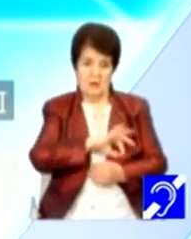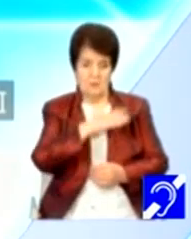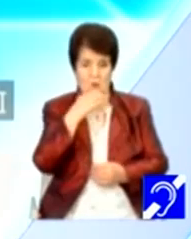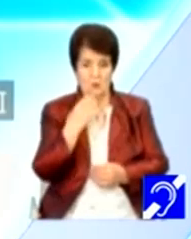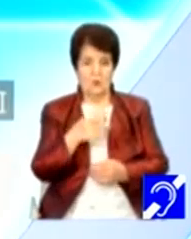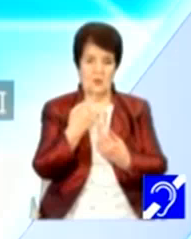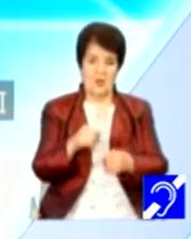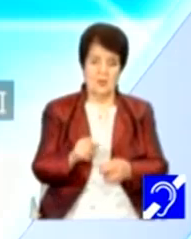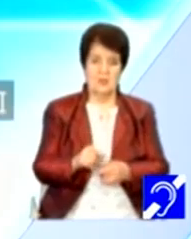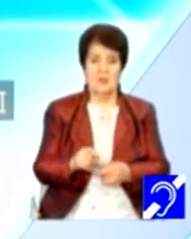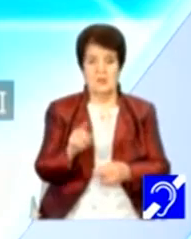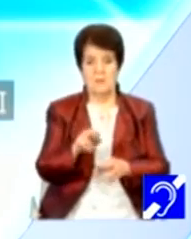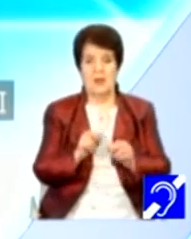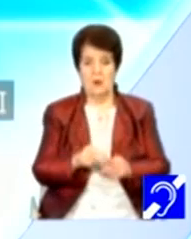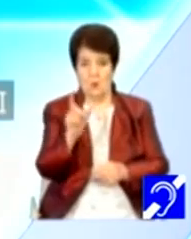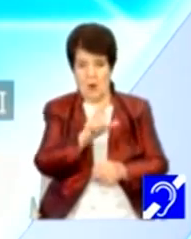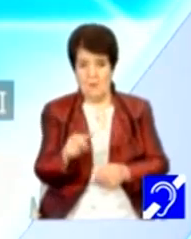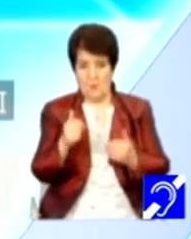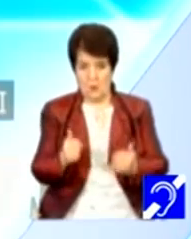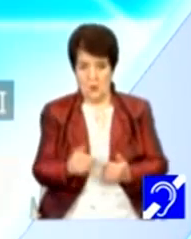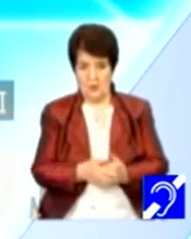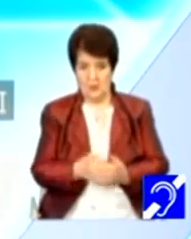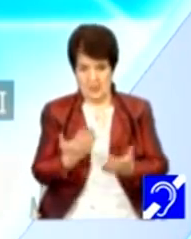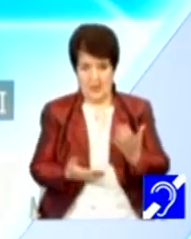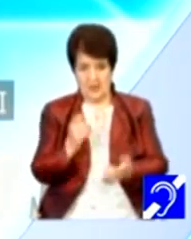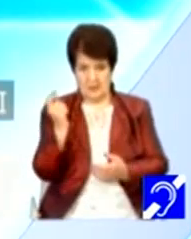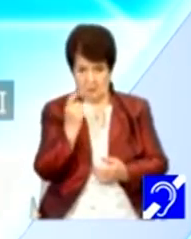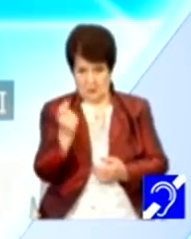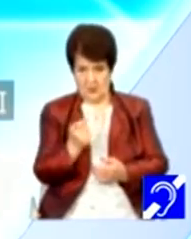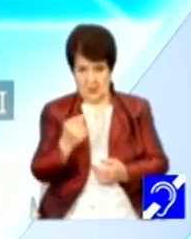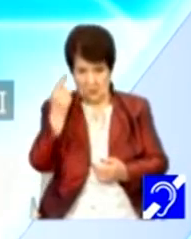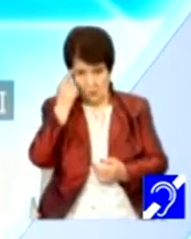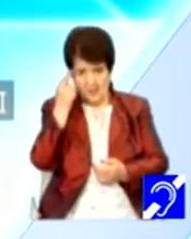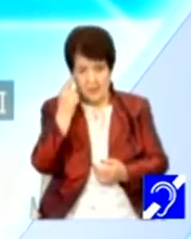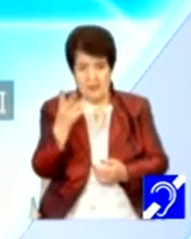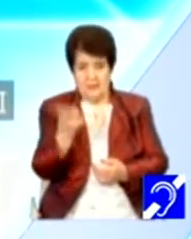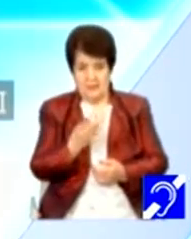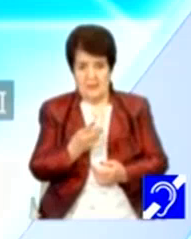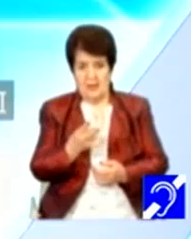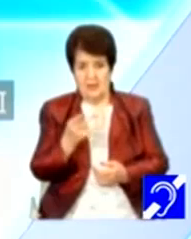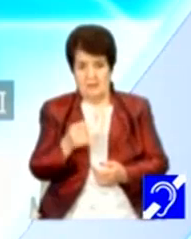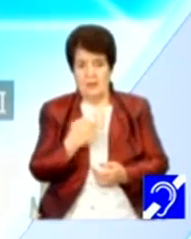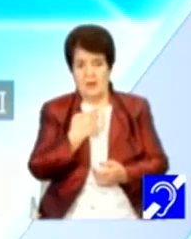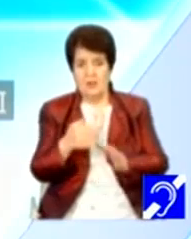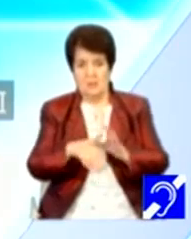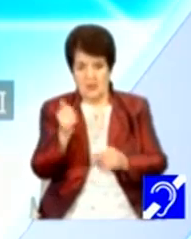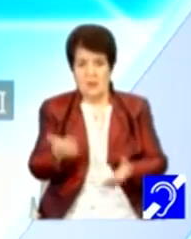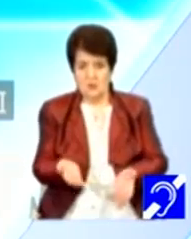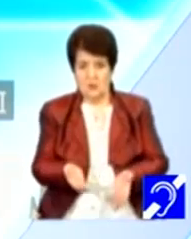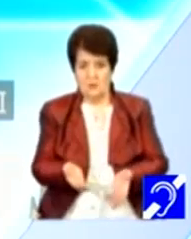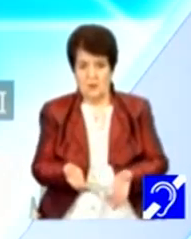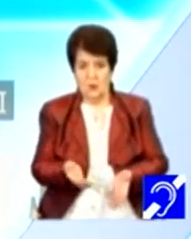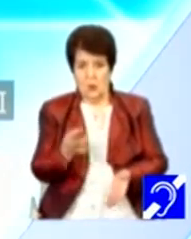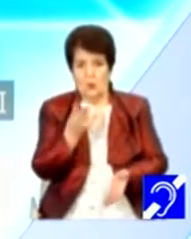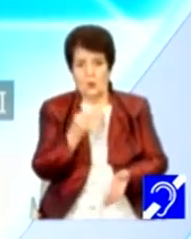avut, atăcios gospodar la mine. Pe oameni buni, dați fim gospodari să gândim cu mintea, cu capul, când votăm, când alegem. Nu